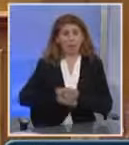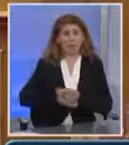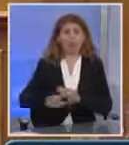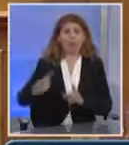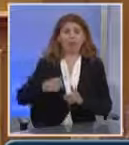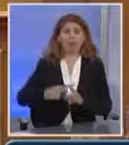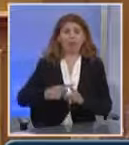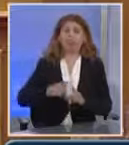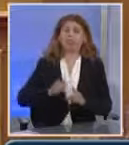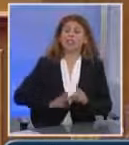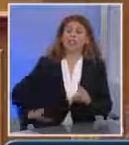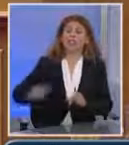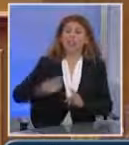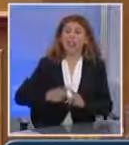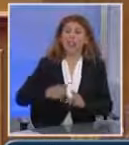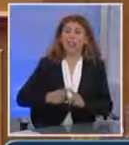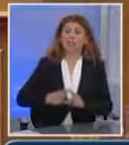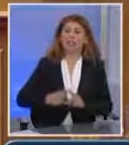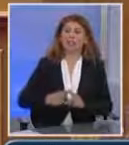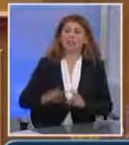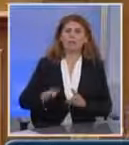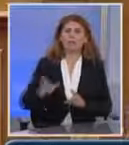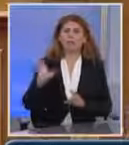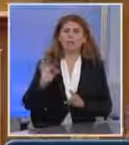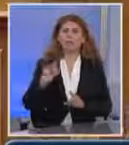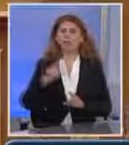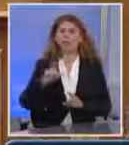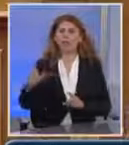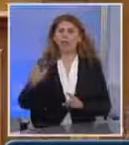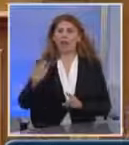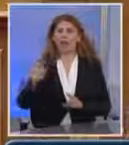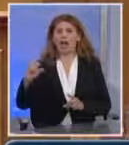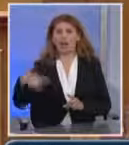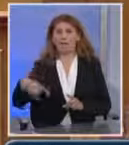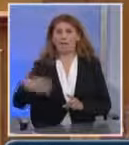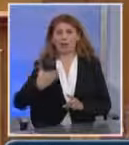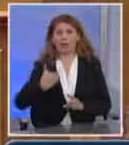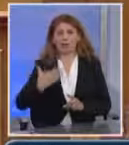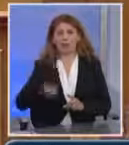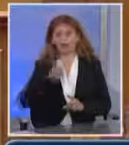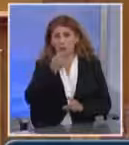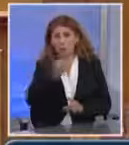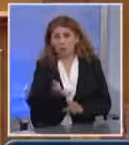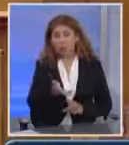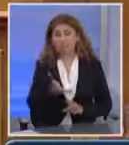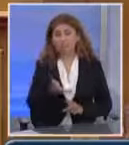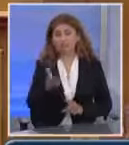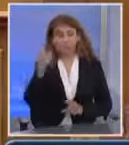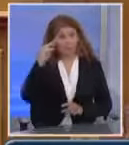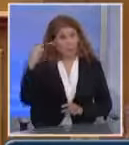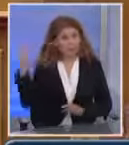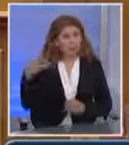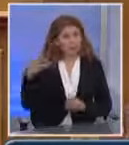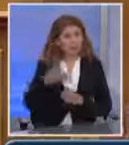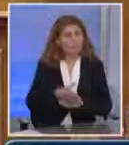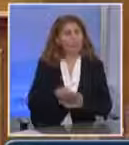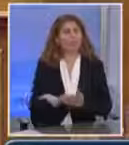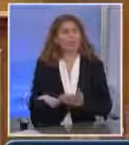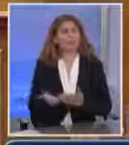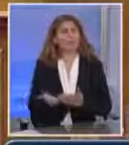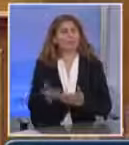τις πατρίδες τις καινούργιες που είναι, περίπου 50 δισεκατομμύρια ΑΕΠ. Και εμείς έχουμε δαπανίσει για να σπουδάσουμε, γιατί